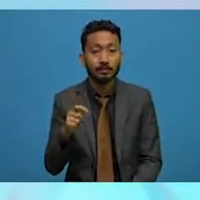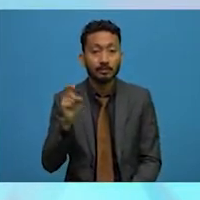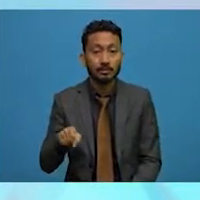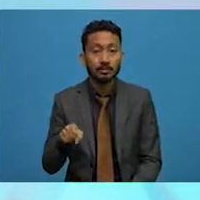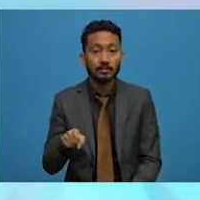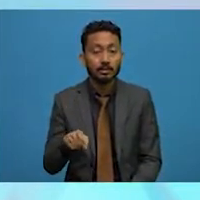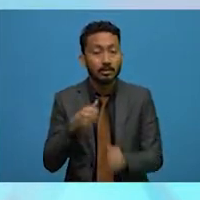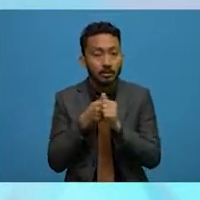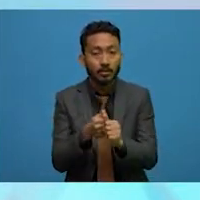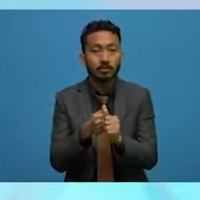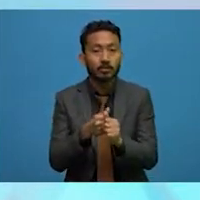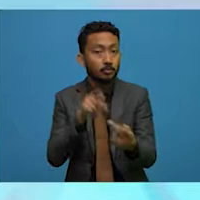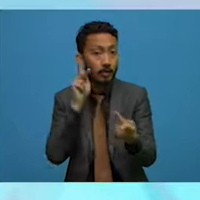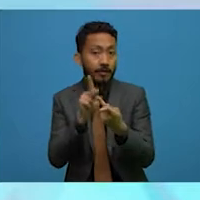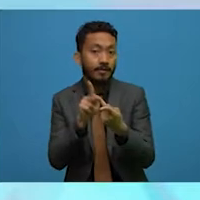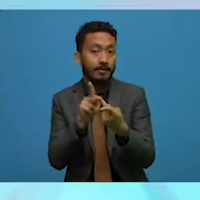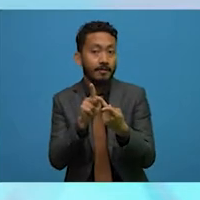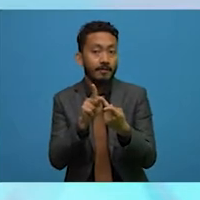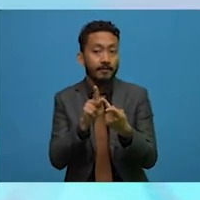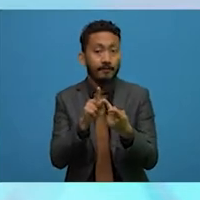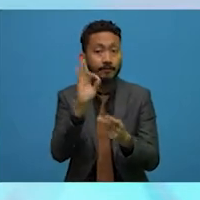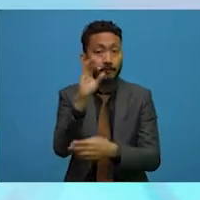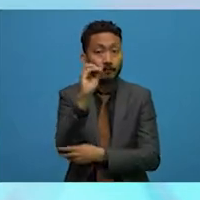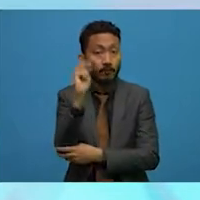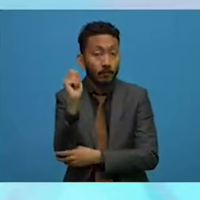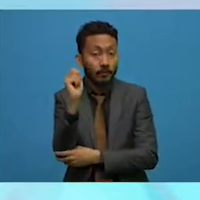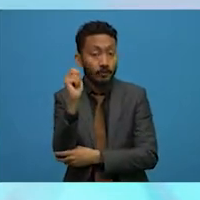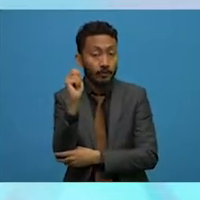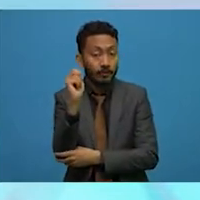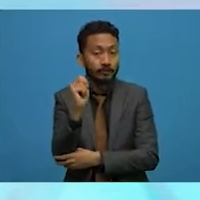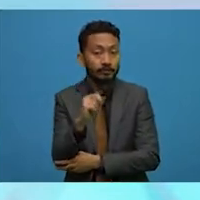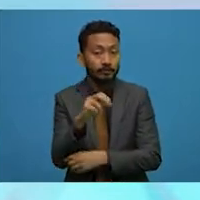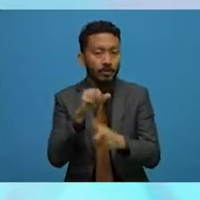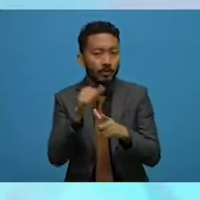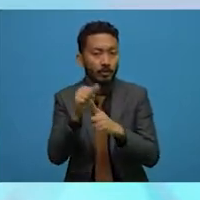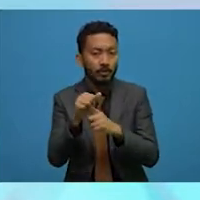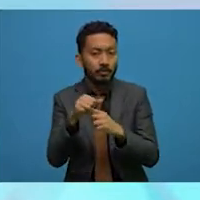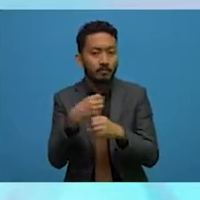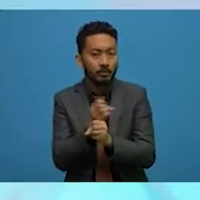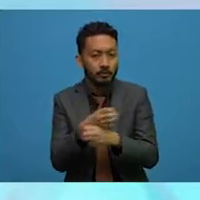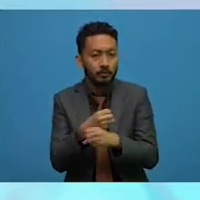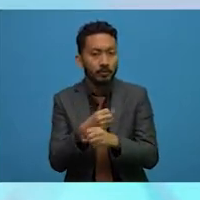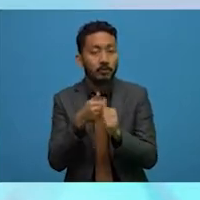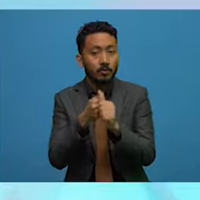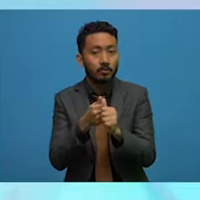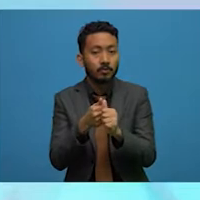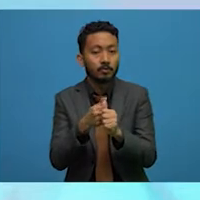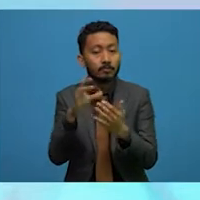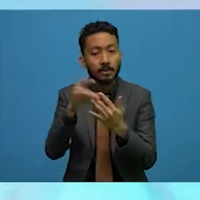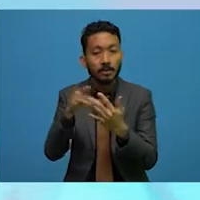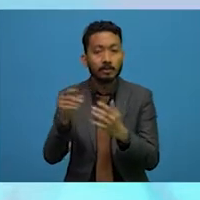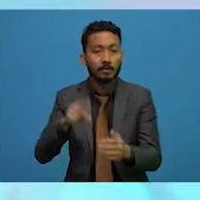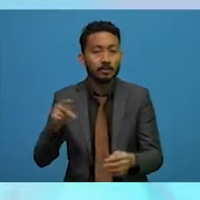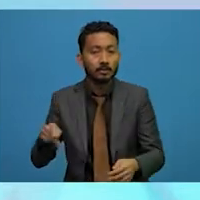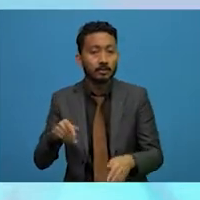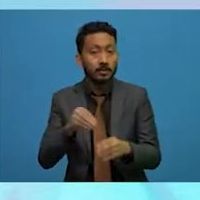juga mesti mengikut kesesuaian berdasarkan font atau saiz mengikut pilihan